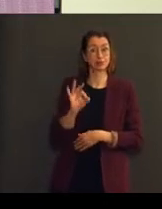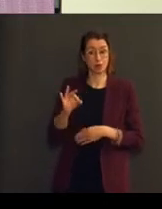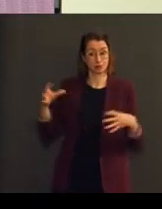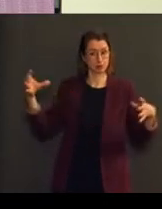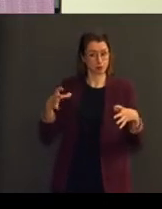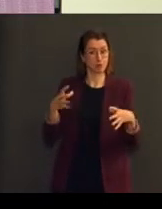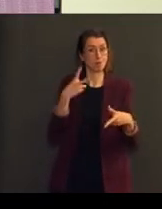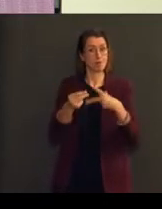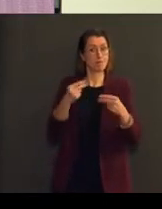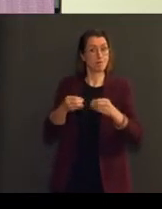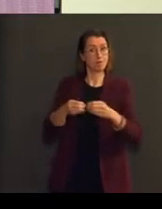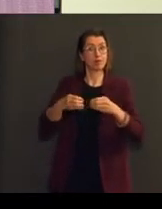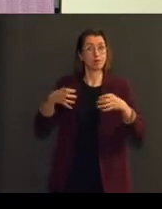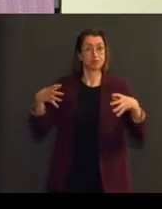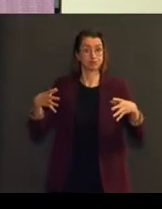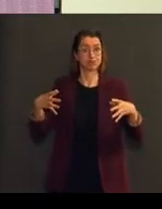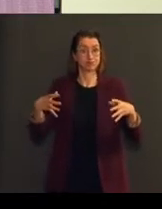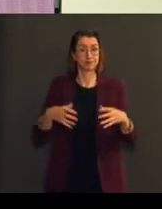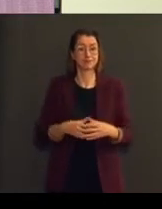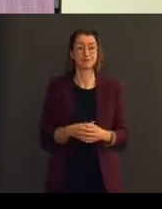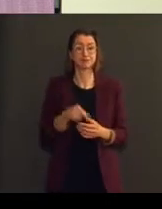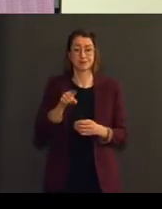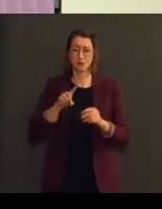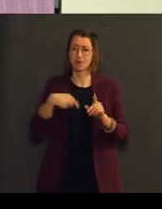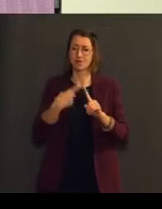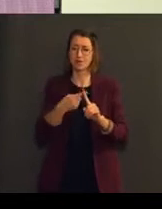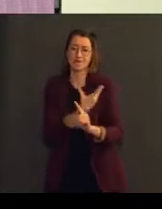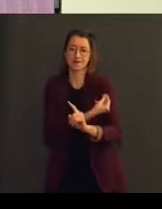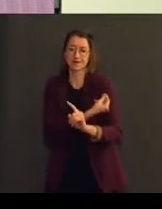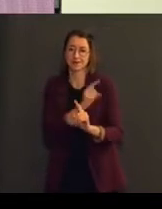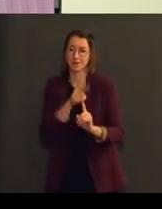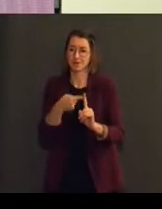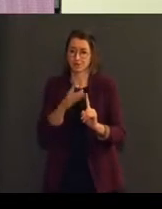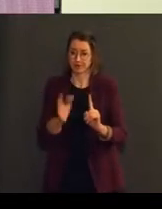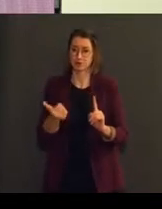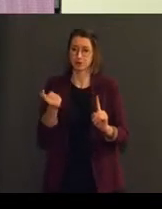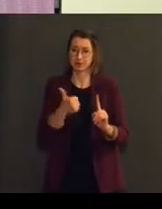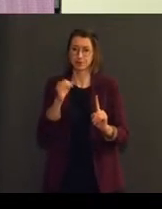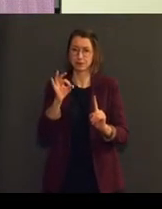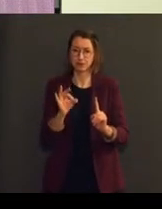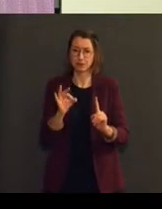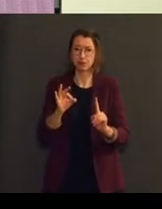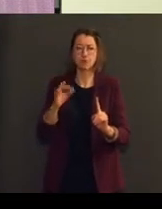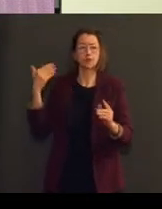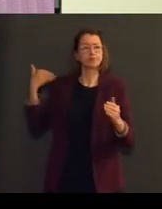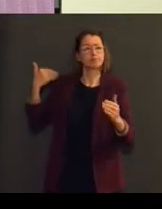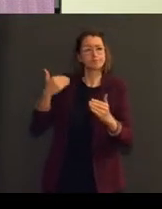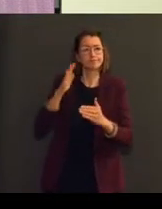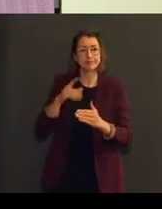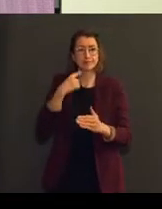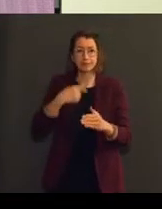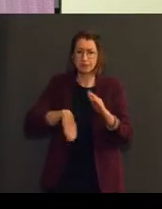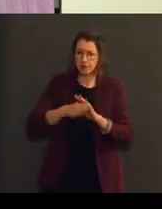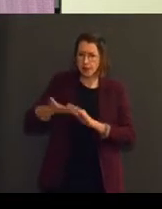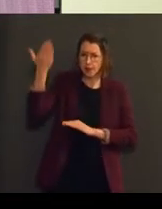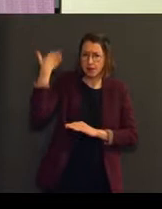Surtout, et je pense que c'est important, on a assez parlé du fait que la campagne avait peut-être débuté de manière lente, comme elle a fait d'ailleurs dans quasi tous les